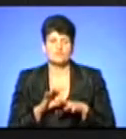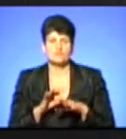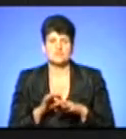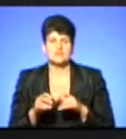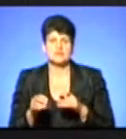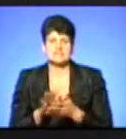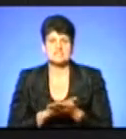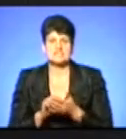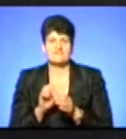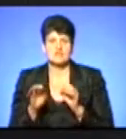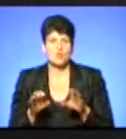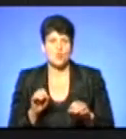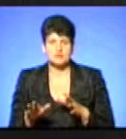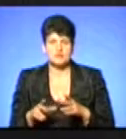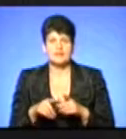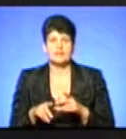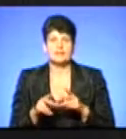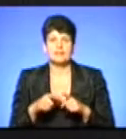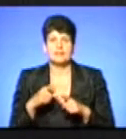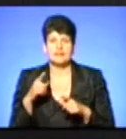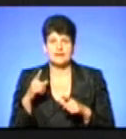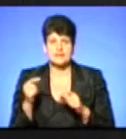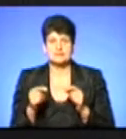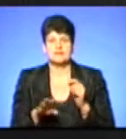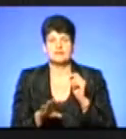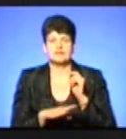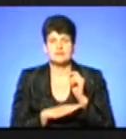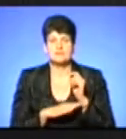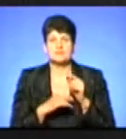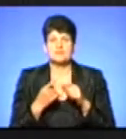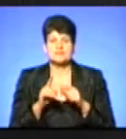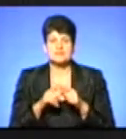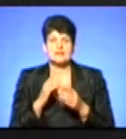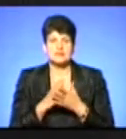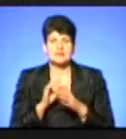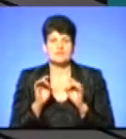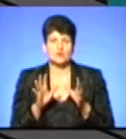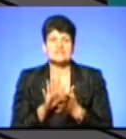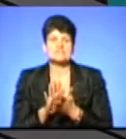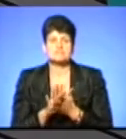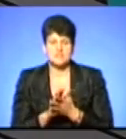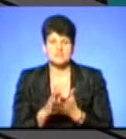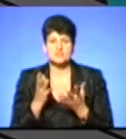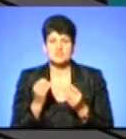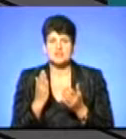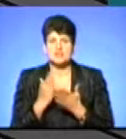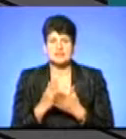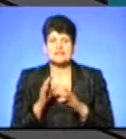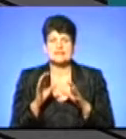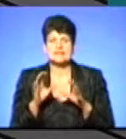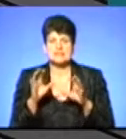що листя і деревина – це все воно по класифікатору дає як відходи. Тобто як сміття, так? Так, ще є стаття